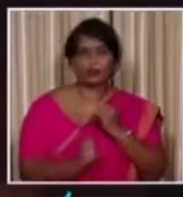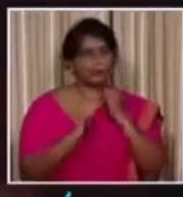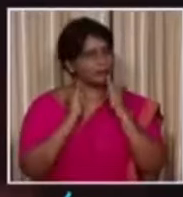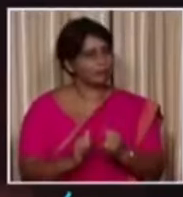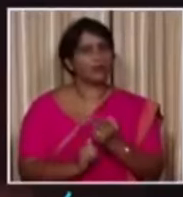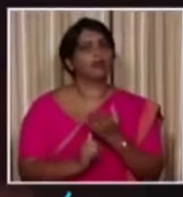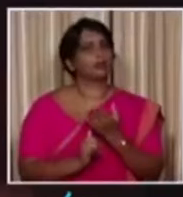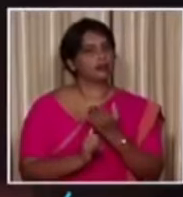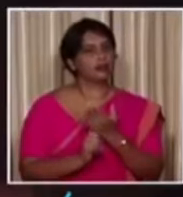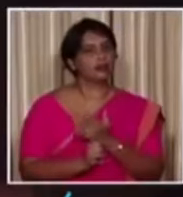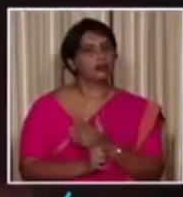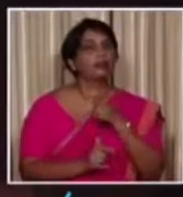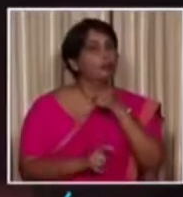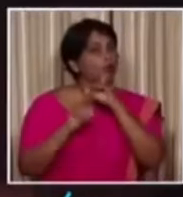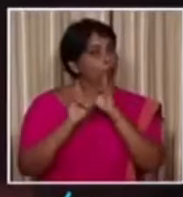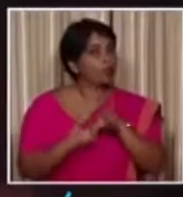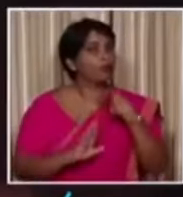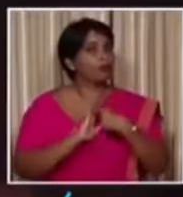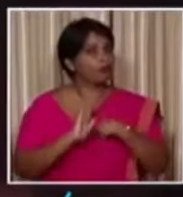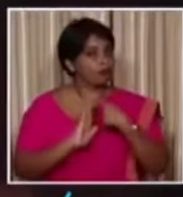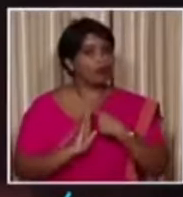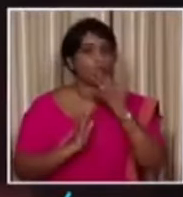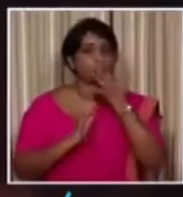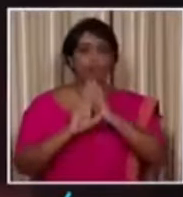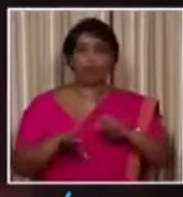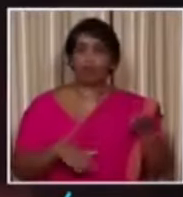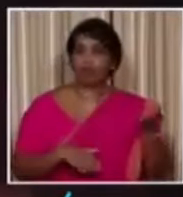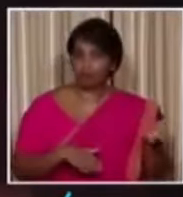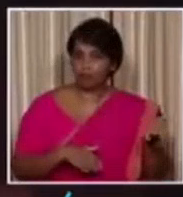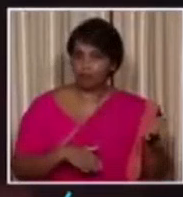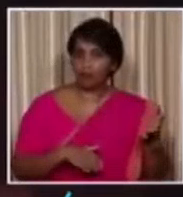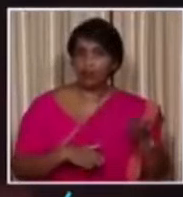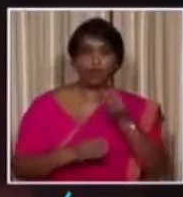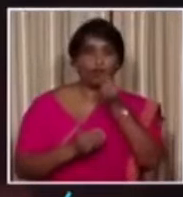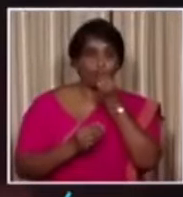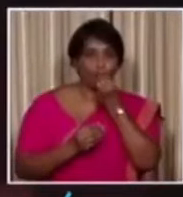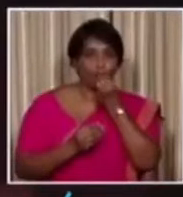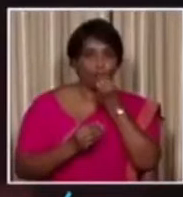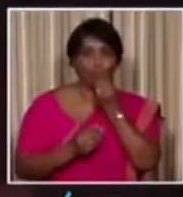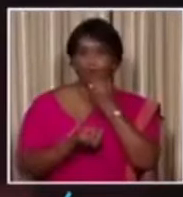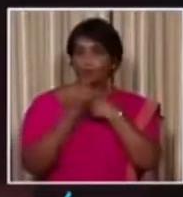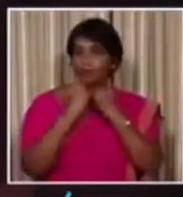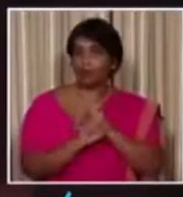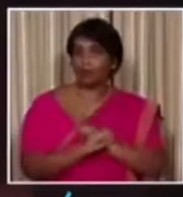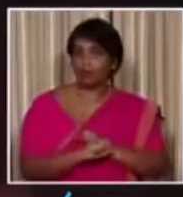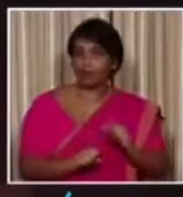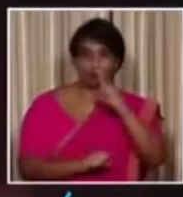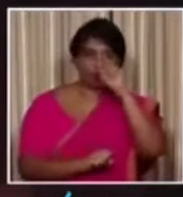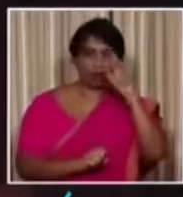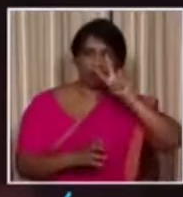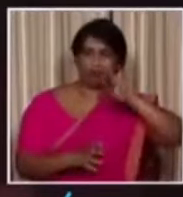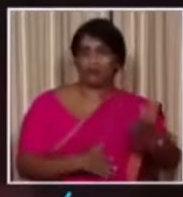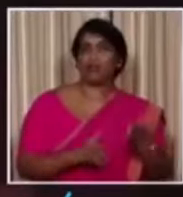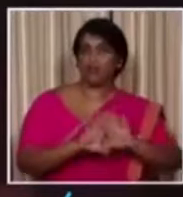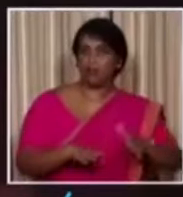අසික්කිතයි. මේ රටේ පාසල් දූ දරුවන්ට කෑම ආහාර නැතුව කලන්ත දාලා